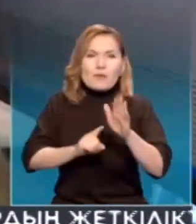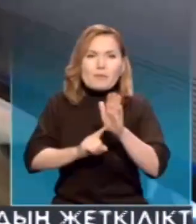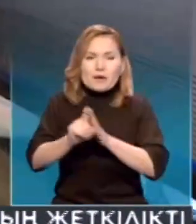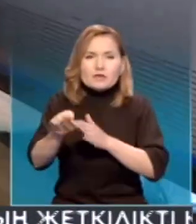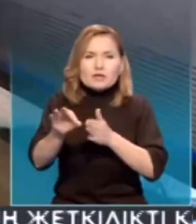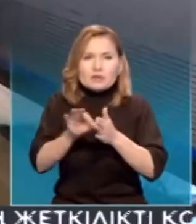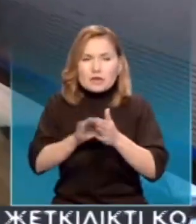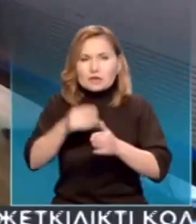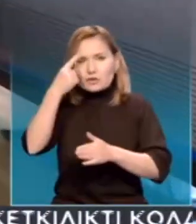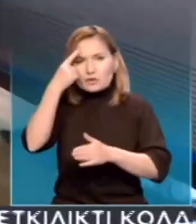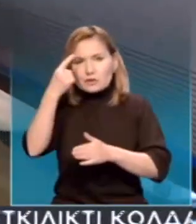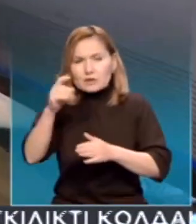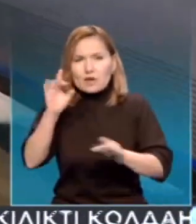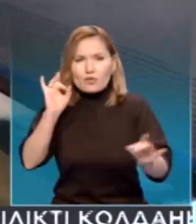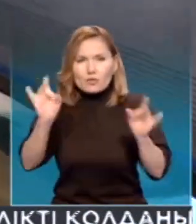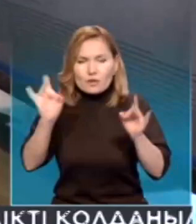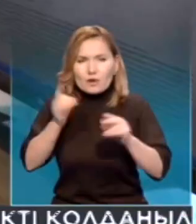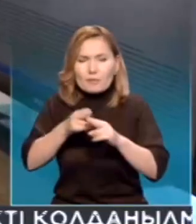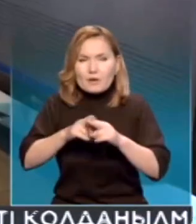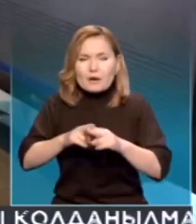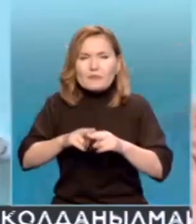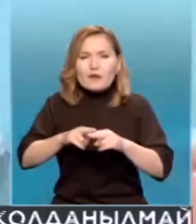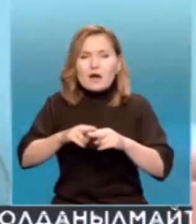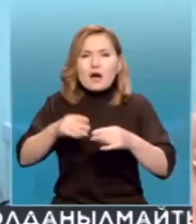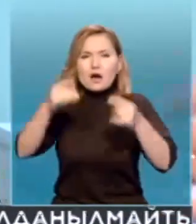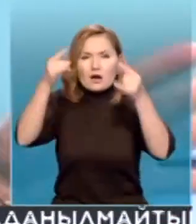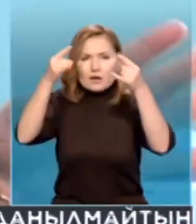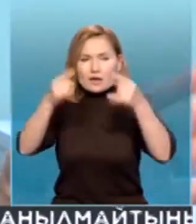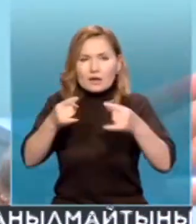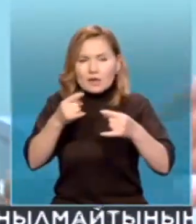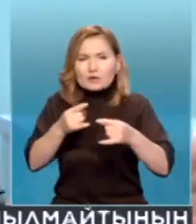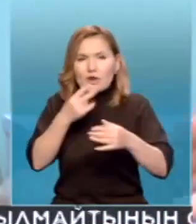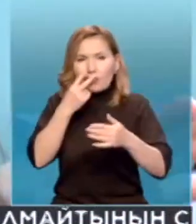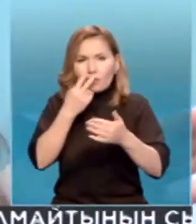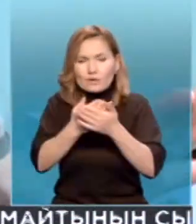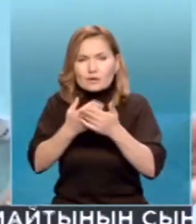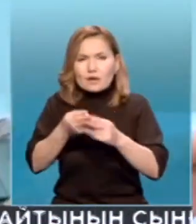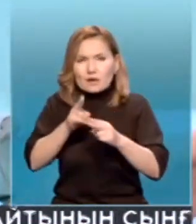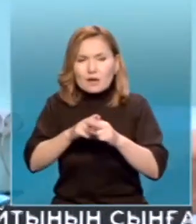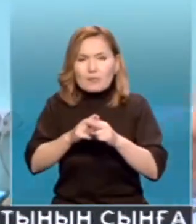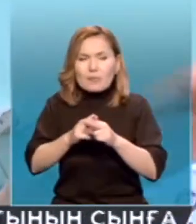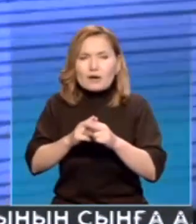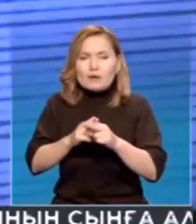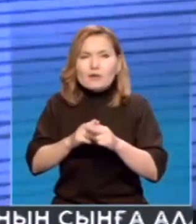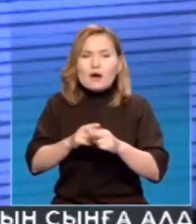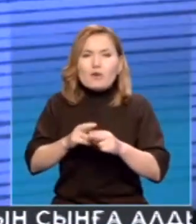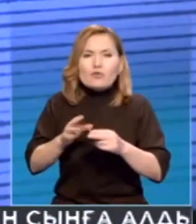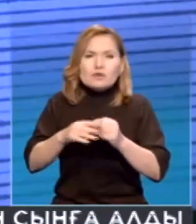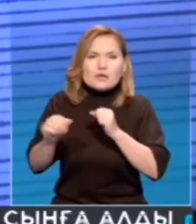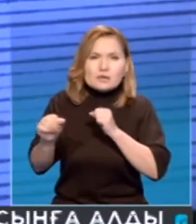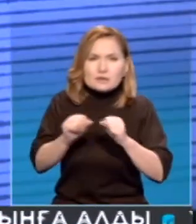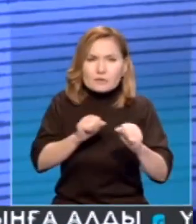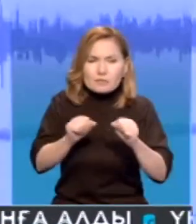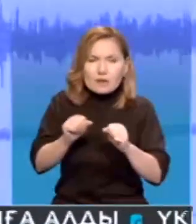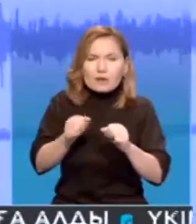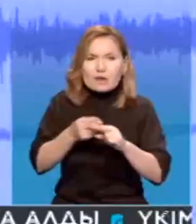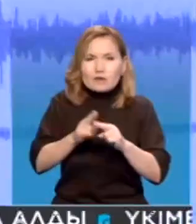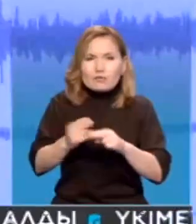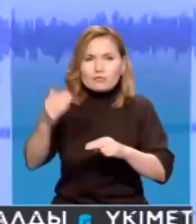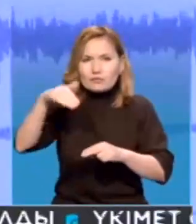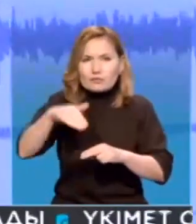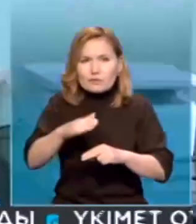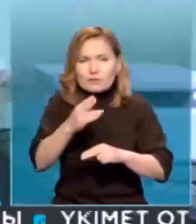көріледі, сигнал ойнайды, экранда жазу көрсетіледі. Толқындардың келіп жүріп өту уақытын біз күтеміз 5